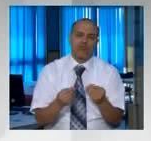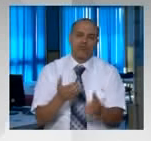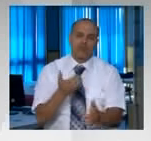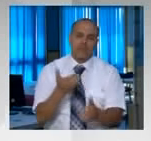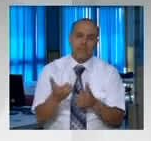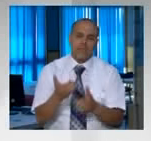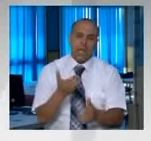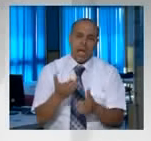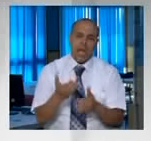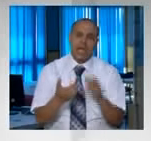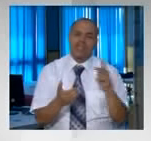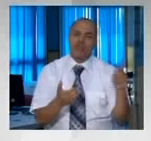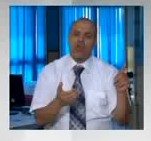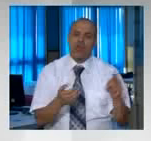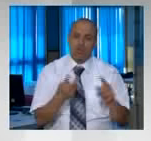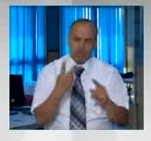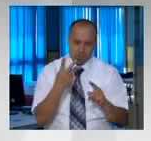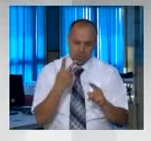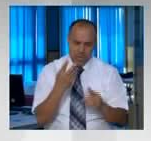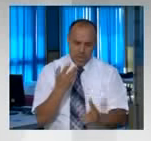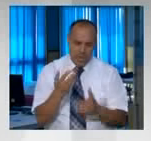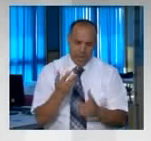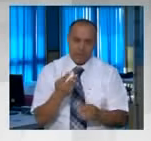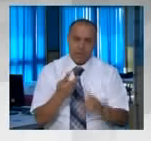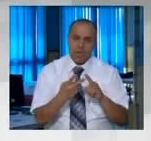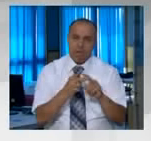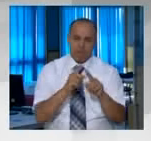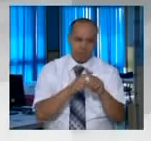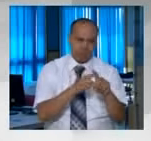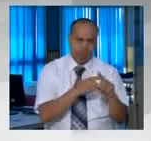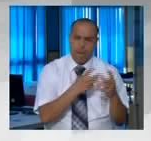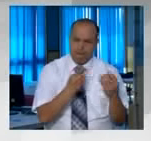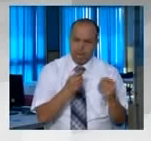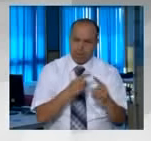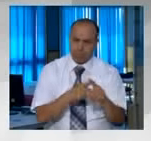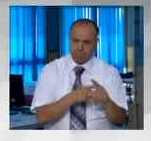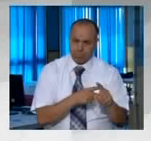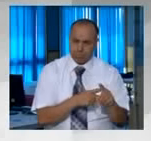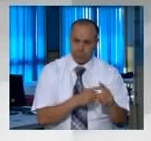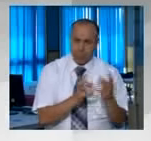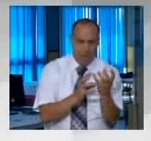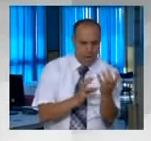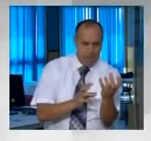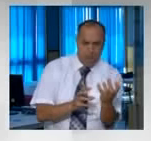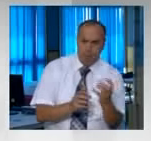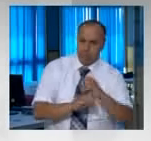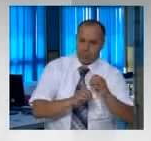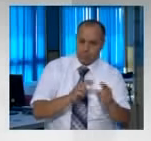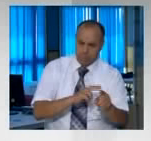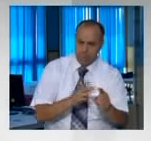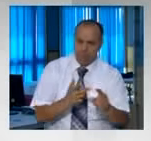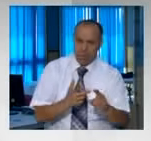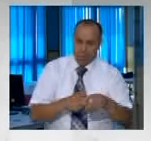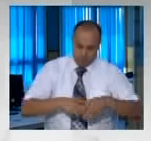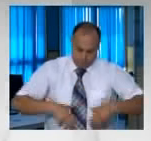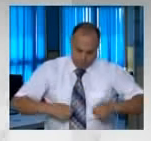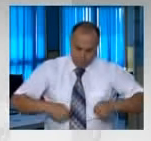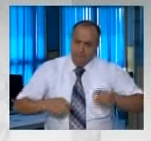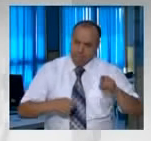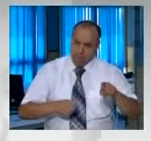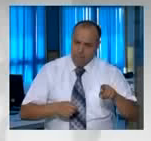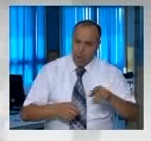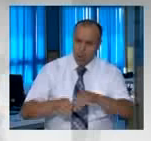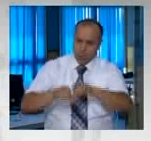فما اسلحه كلاشنكوف، زوج اسلحه كلاشنكوف، ذخائر ذوما القنابل اليدويه والحزام ناسف